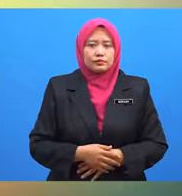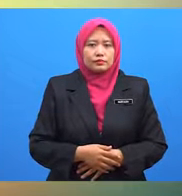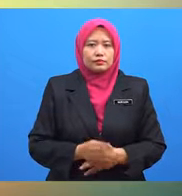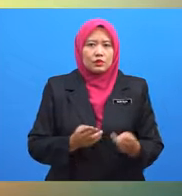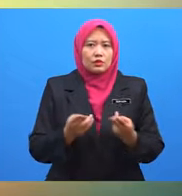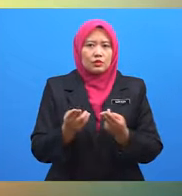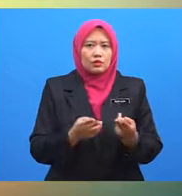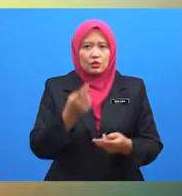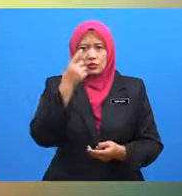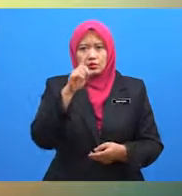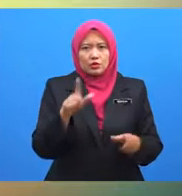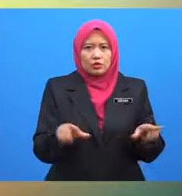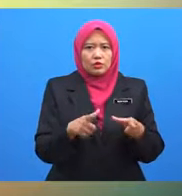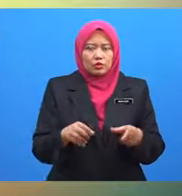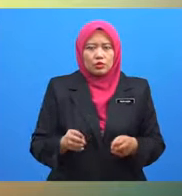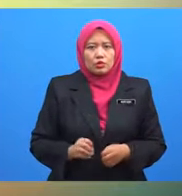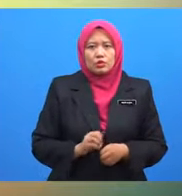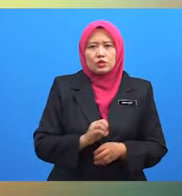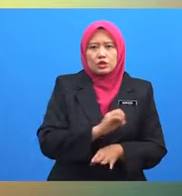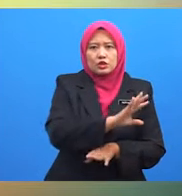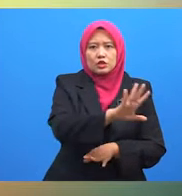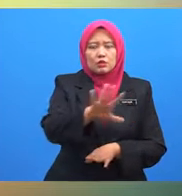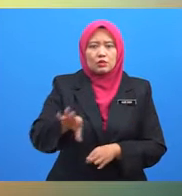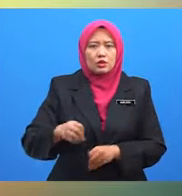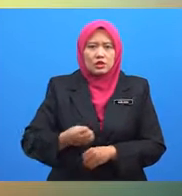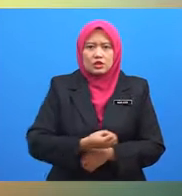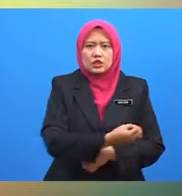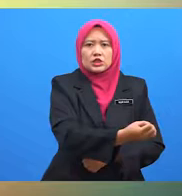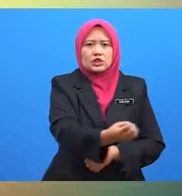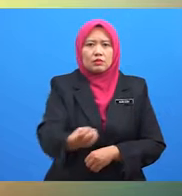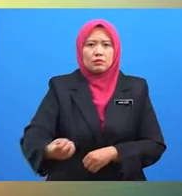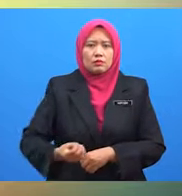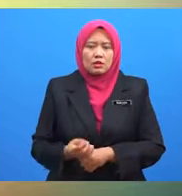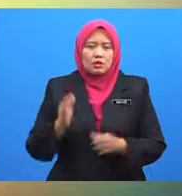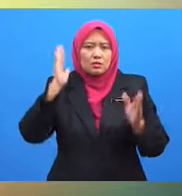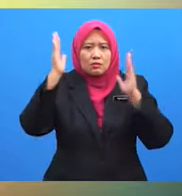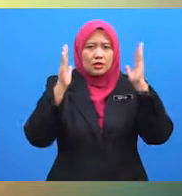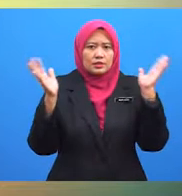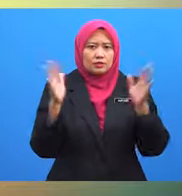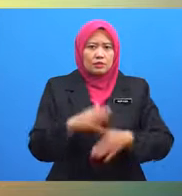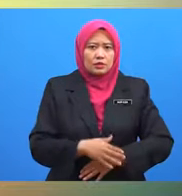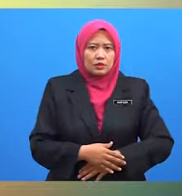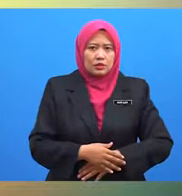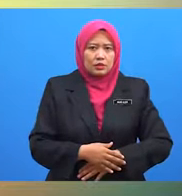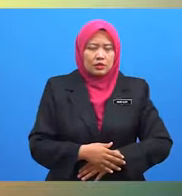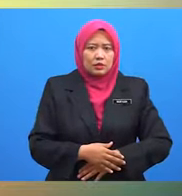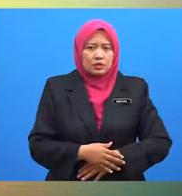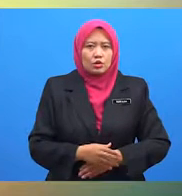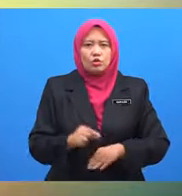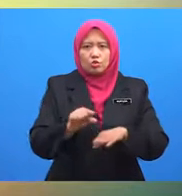jajahannya dan dilakukan melalui perantaraan batu bersurat yang ketika